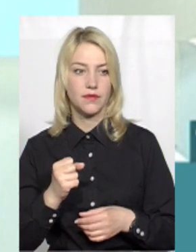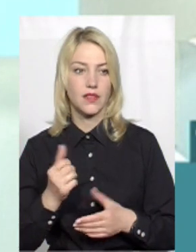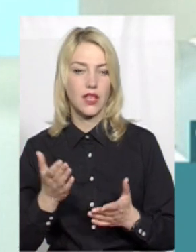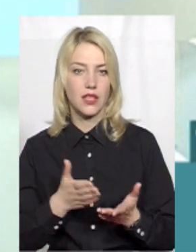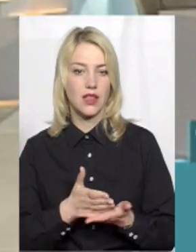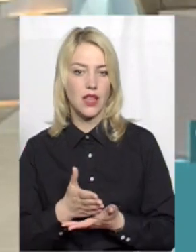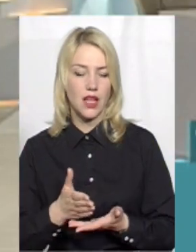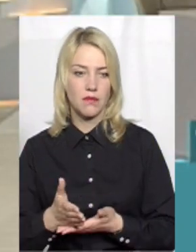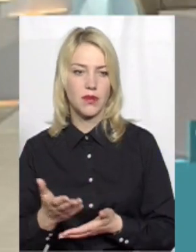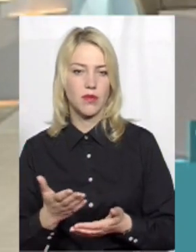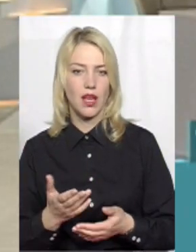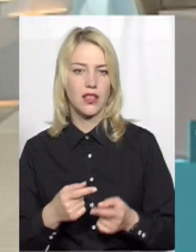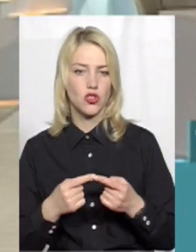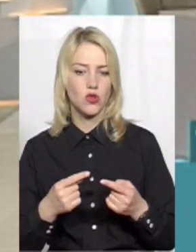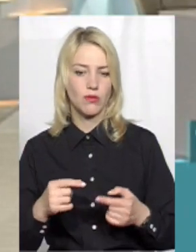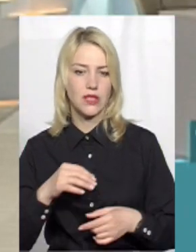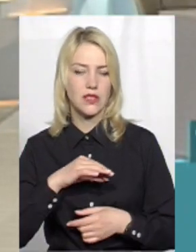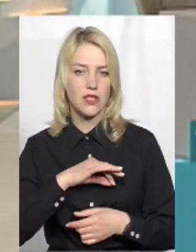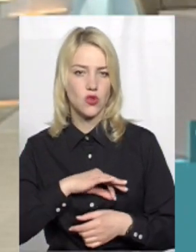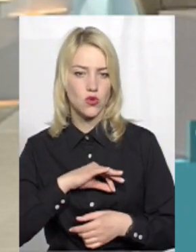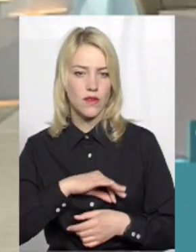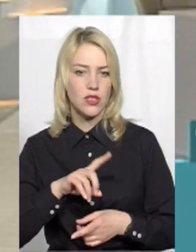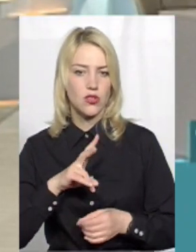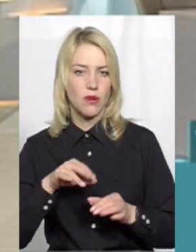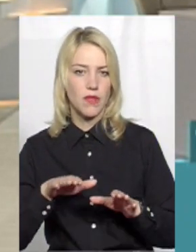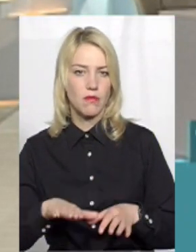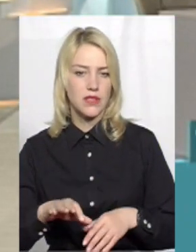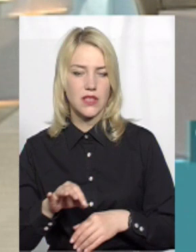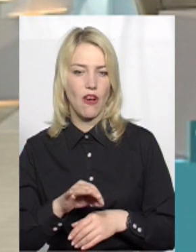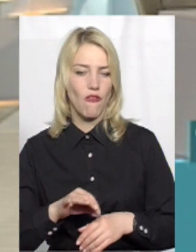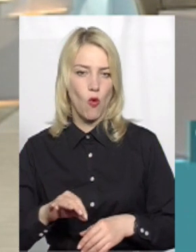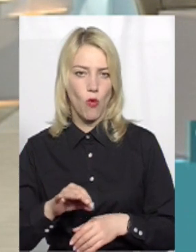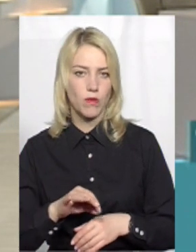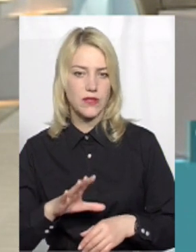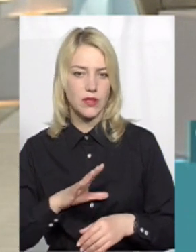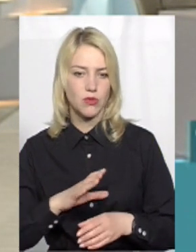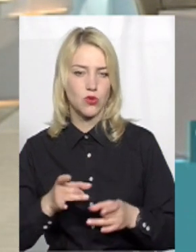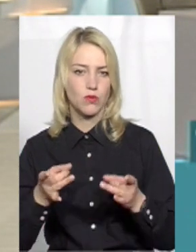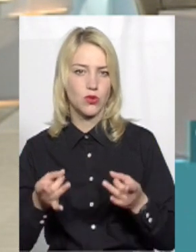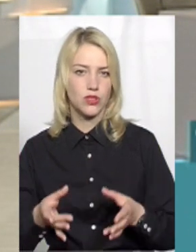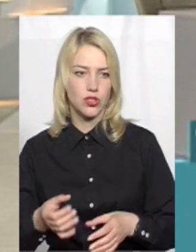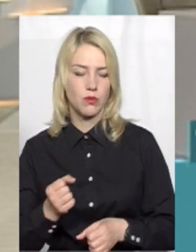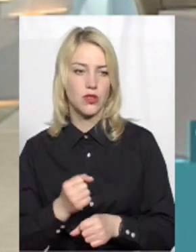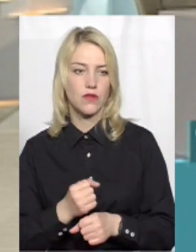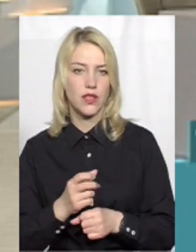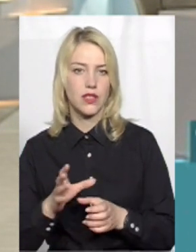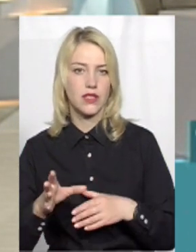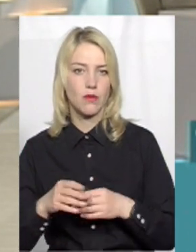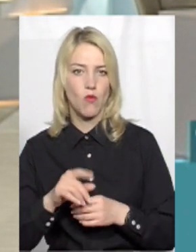які напрямки, які інструменти застосувати, щоб на місцях в області було простіше працювати з